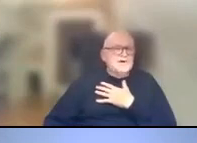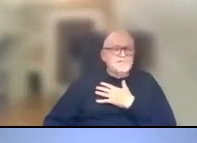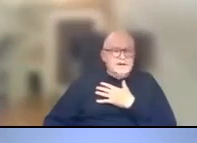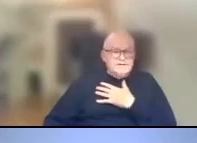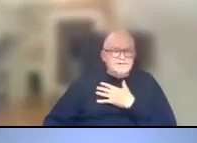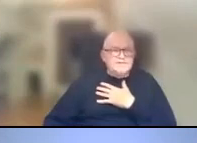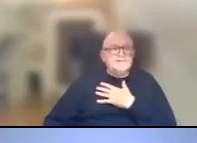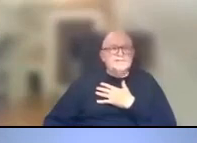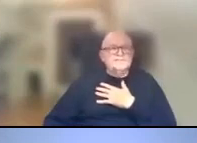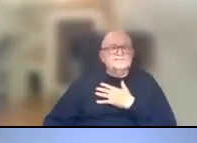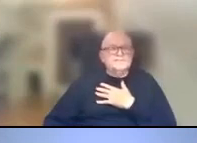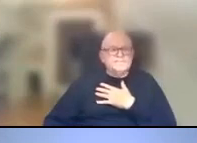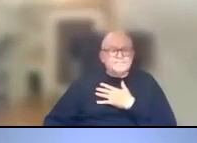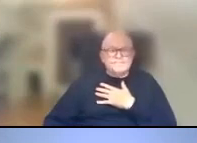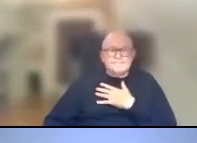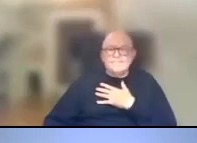Mensch ja auch weiter töten kann.